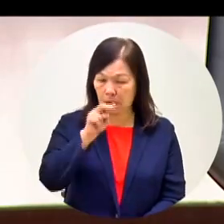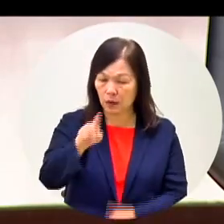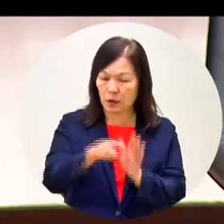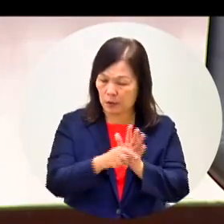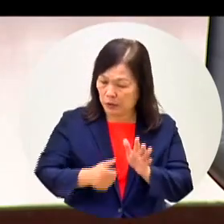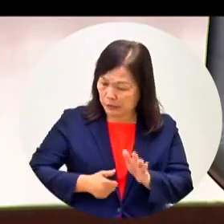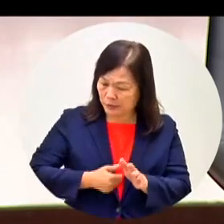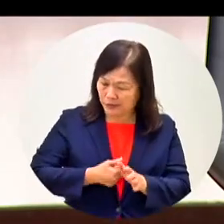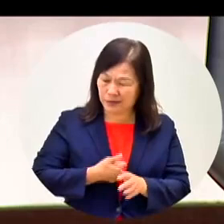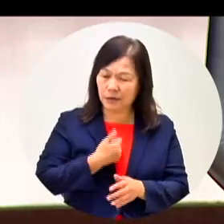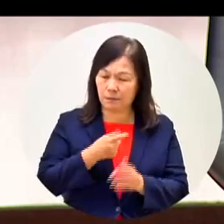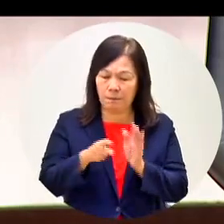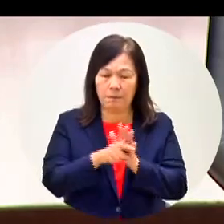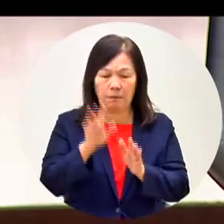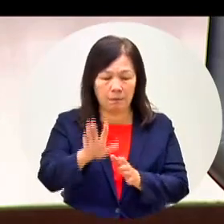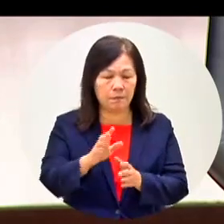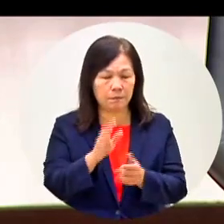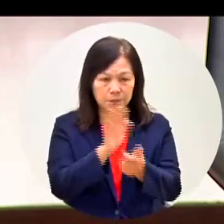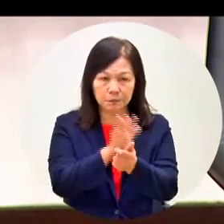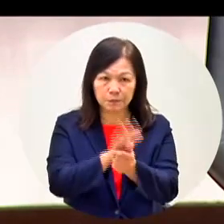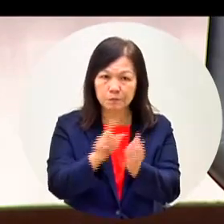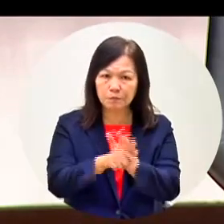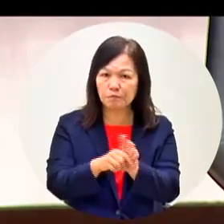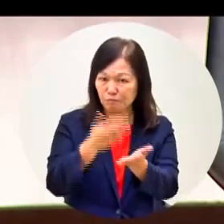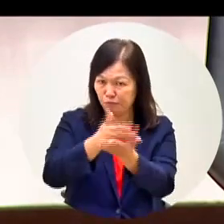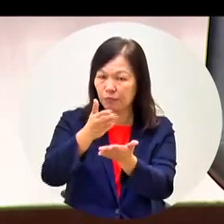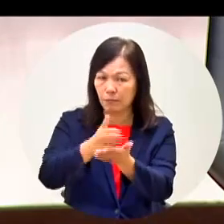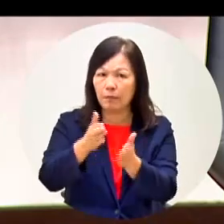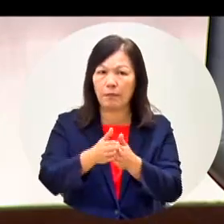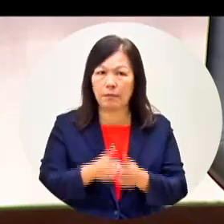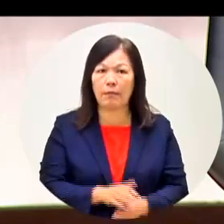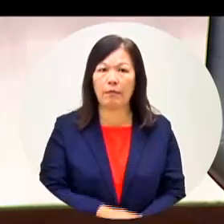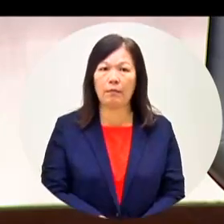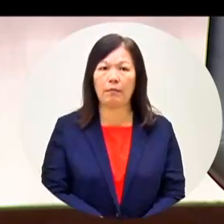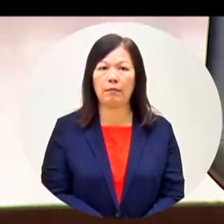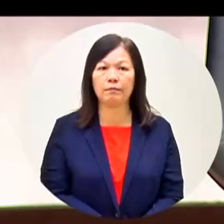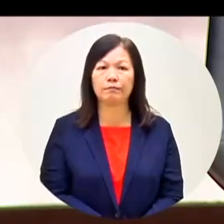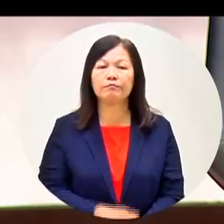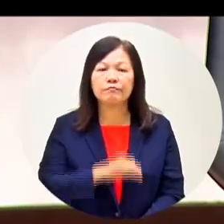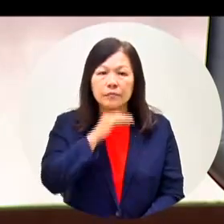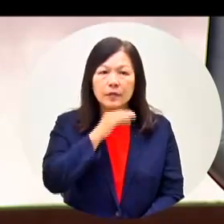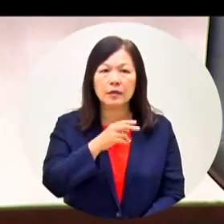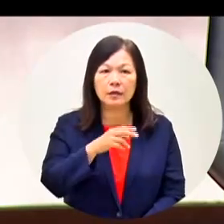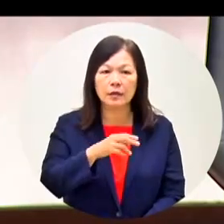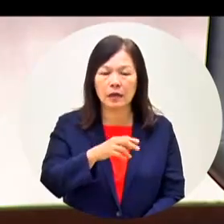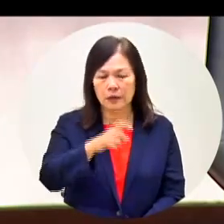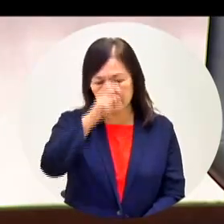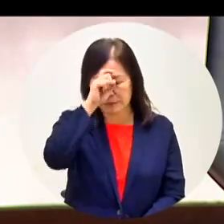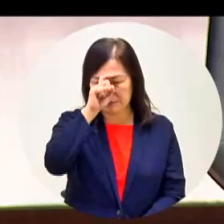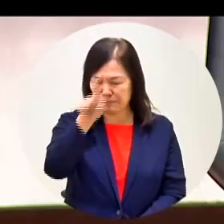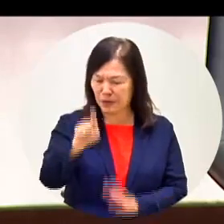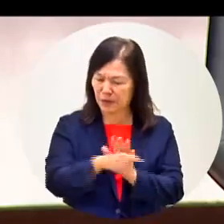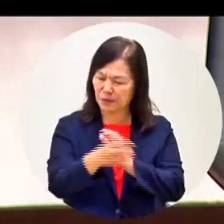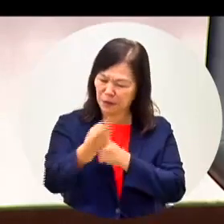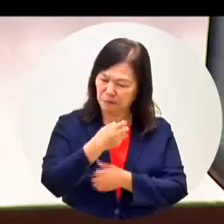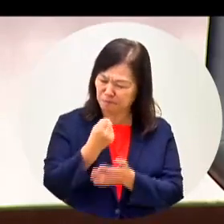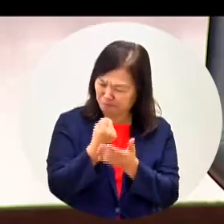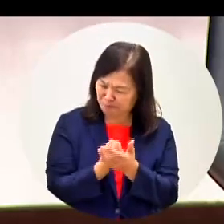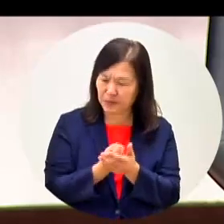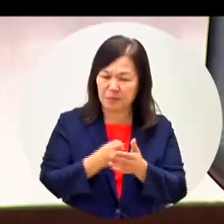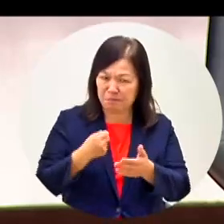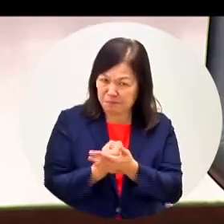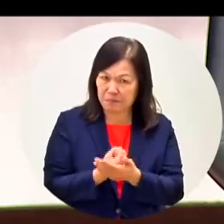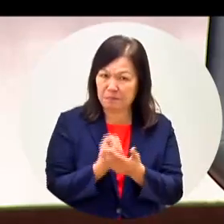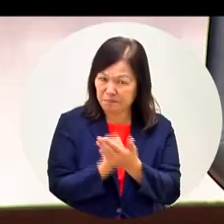打击空屋。待会我要听到韩市长您的决心魄力，让我们的高雄市民在